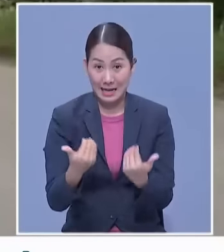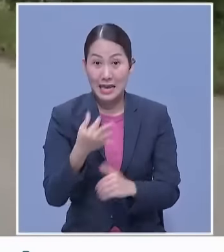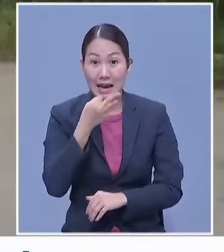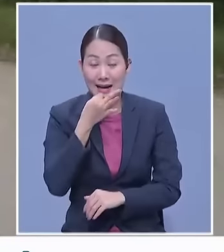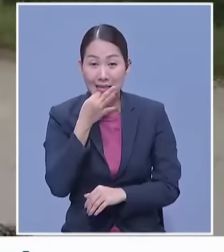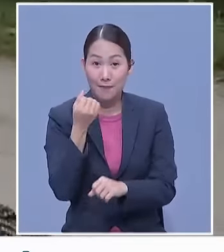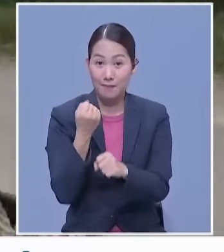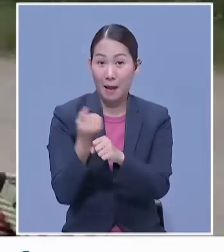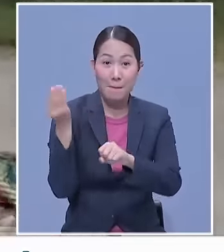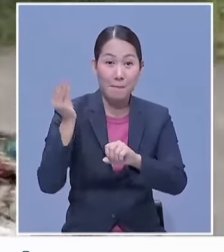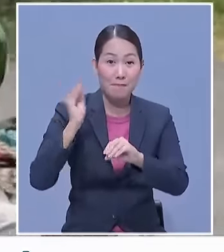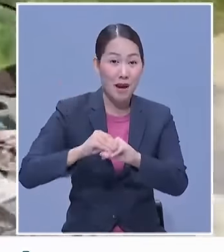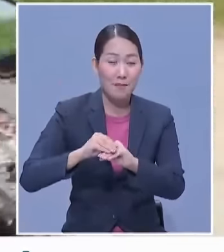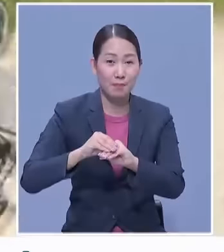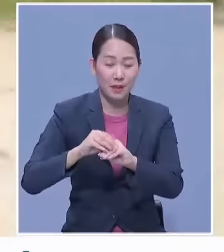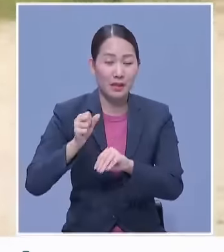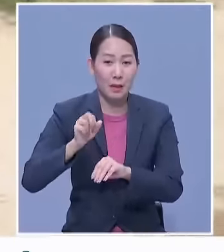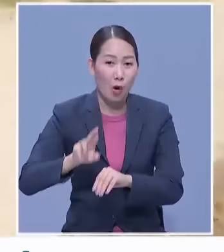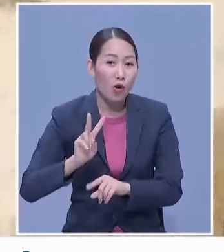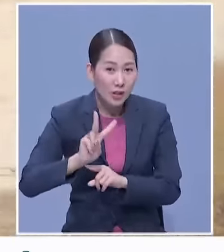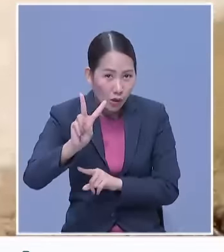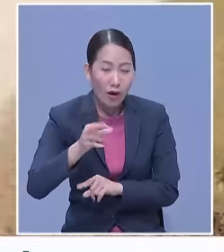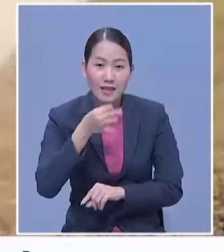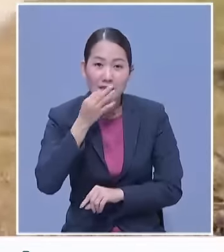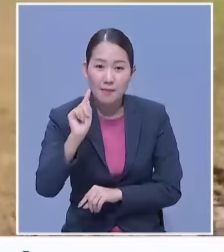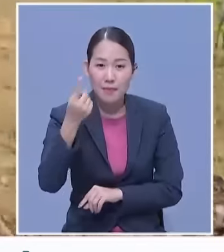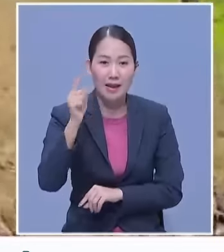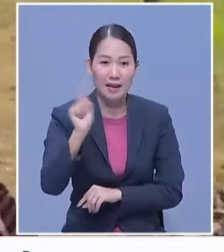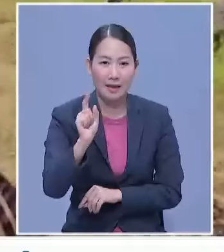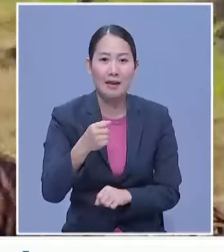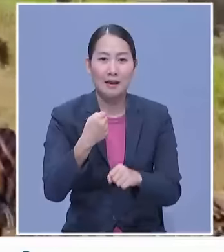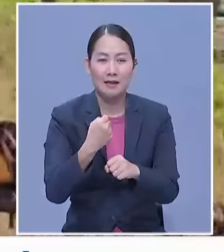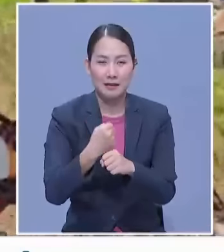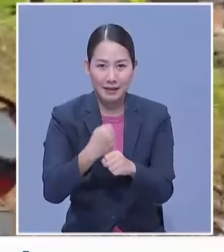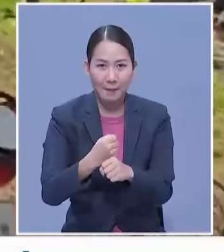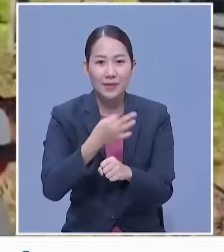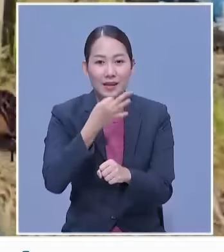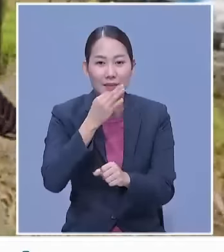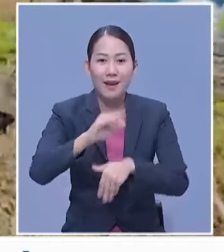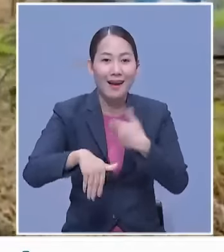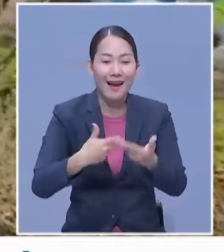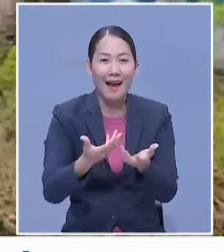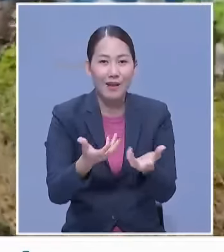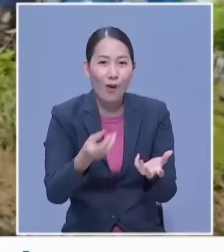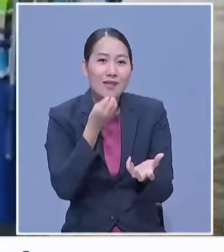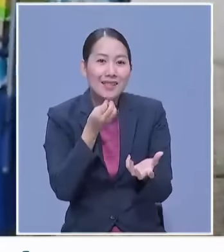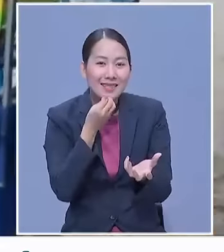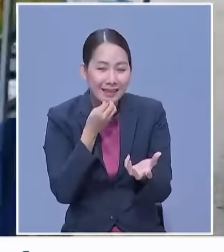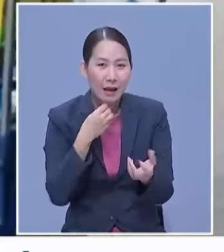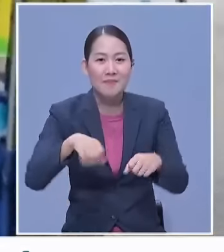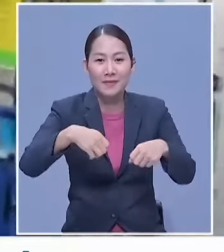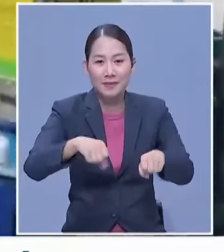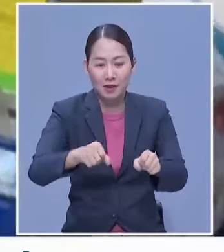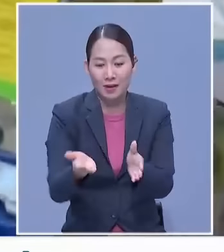ข้างศึกษาการใช้เครื่องและอุปกรณ์ต่างๆจากใน YouTubeเนี่ยนะฮะหลังจากนั้นเอาเงินไปซื้ออุปกรณ์ทำ